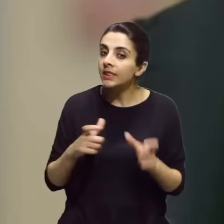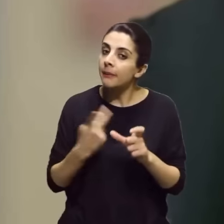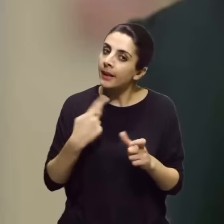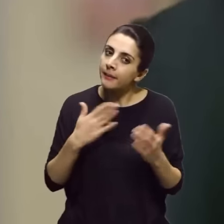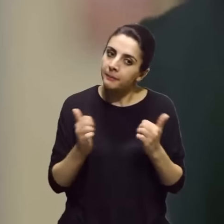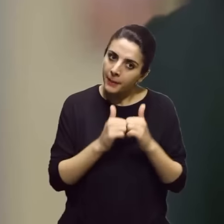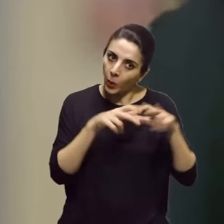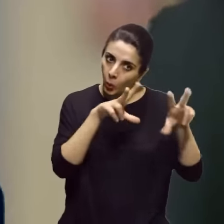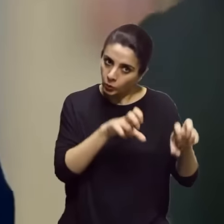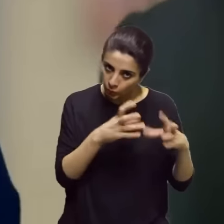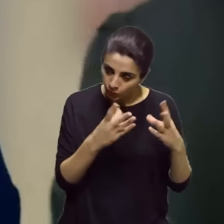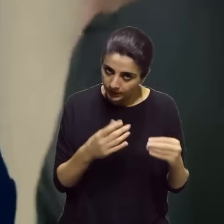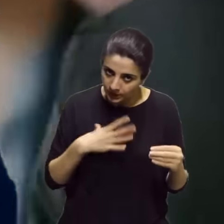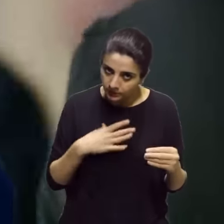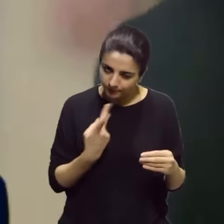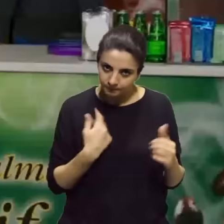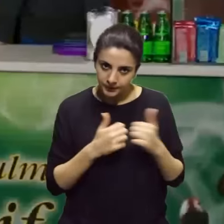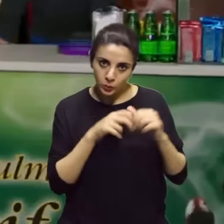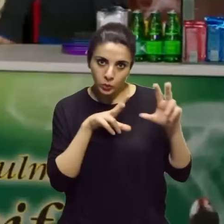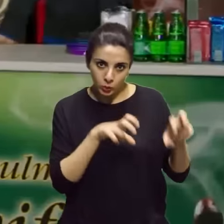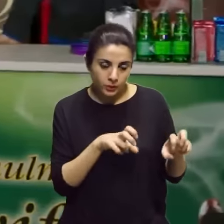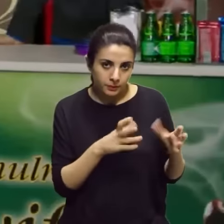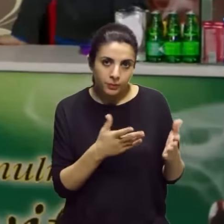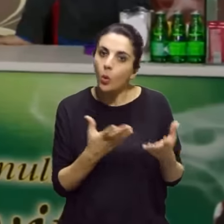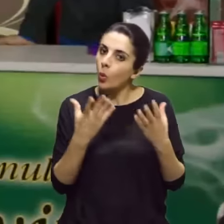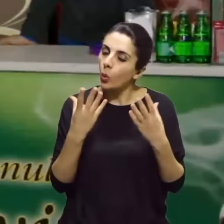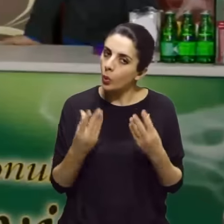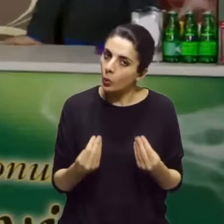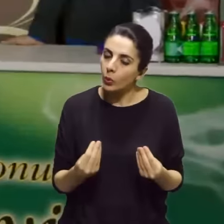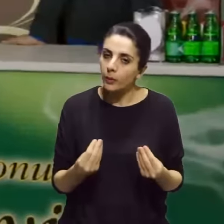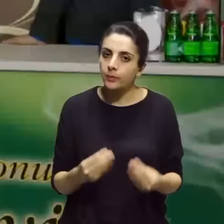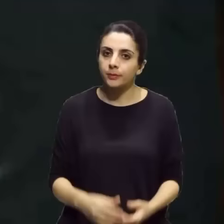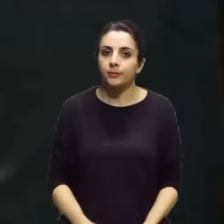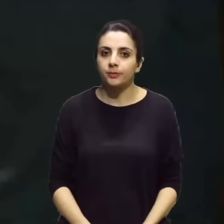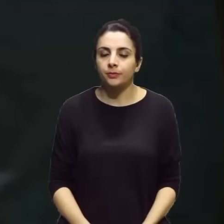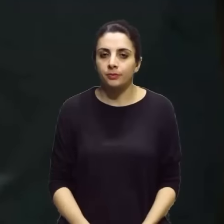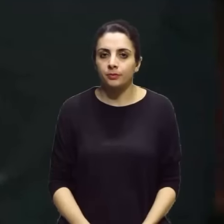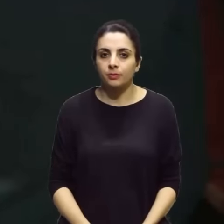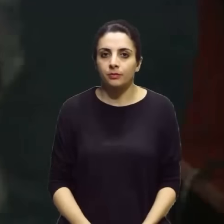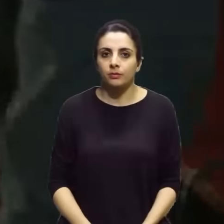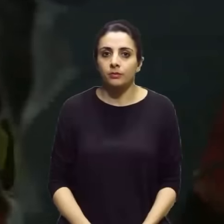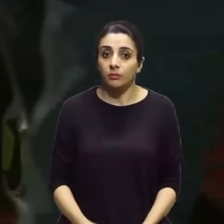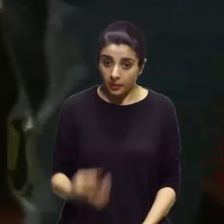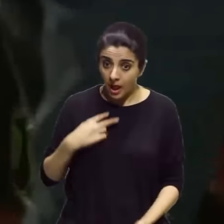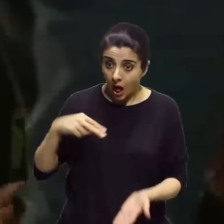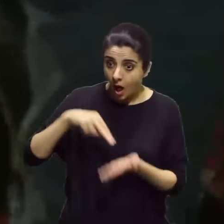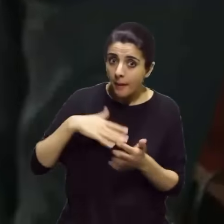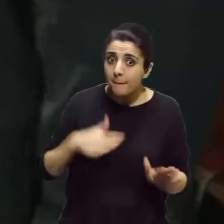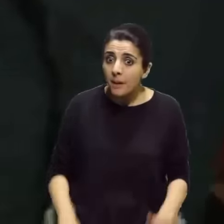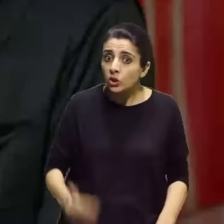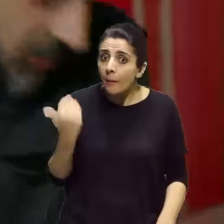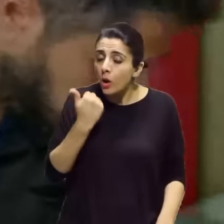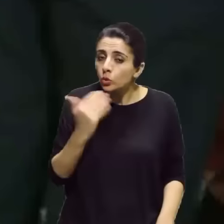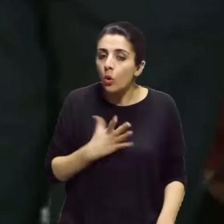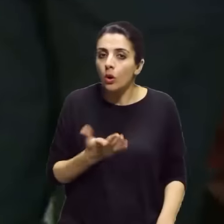Sabri'cim biz şöyle otursak mı biraz? Olur. Biz oturalım. Hı? Olur. Hadi Sabri gel. Şişt, kalkayım mı? Bacaklarım ayrıldı.